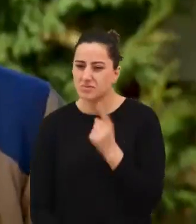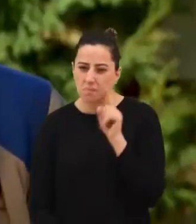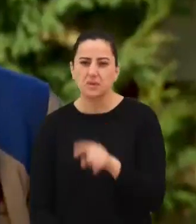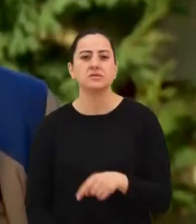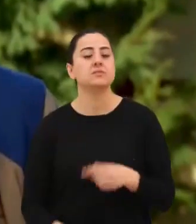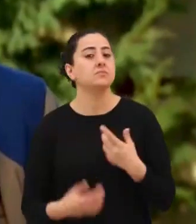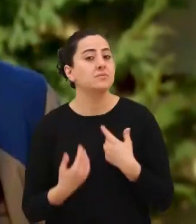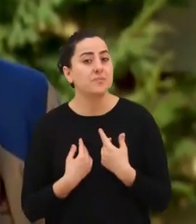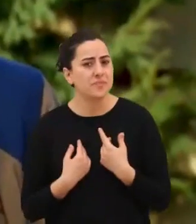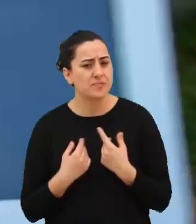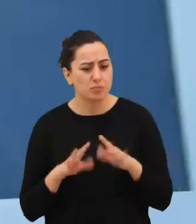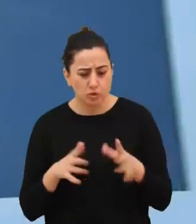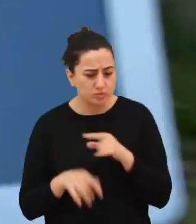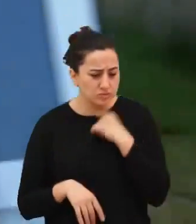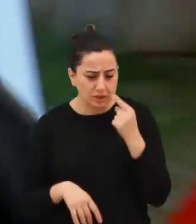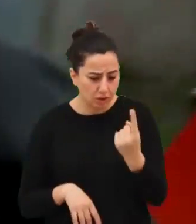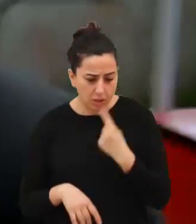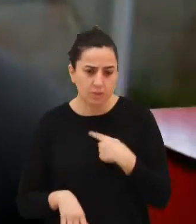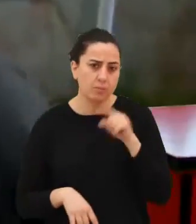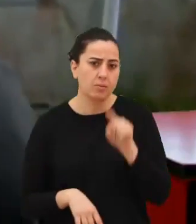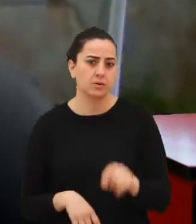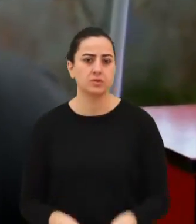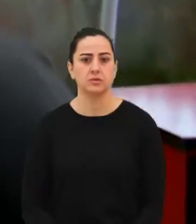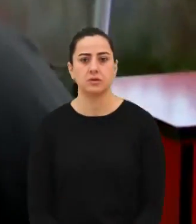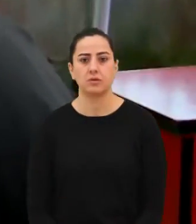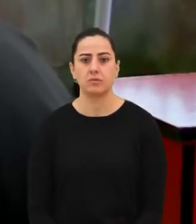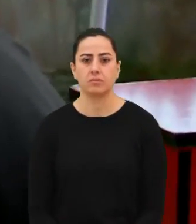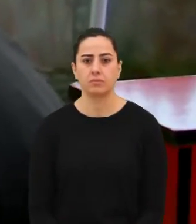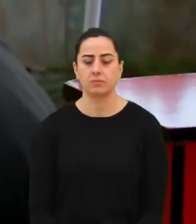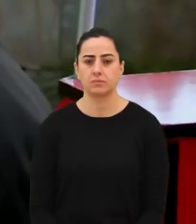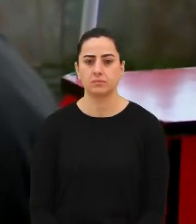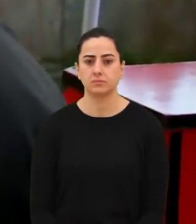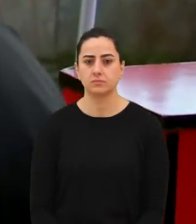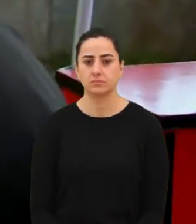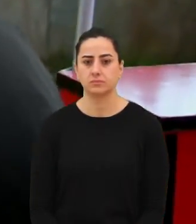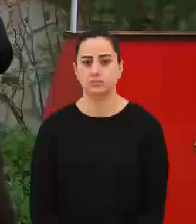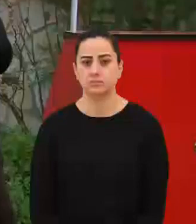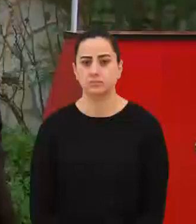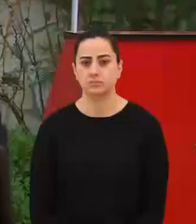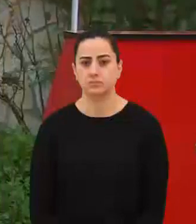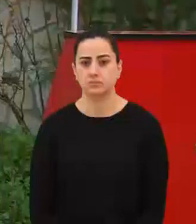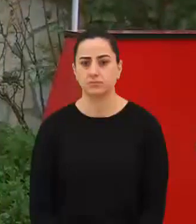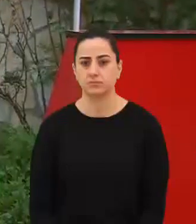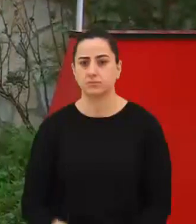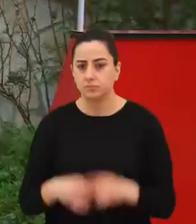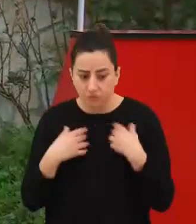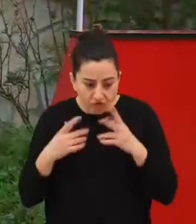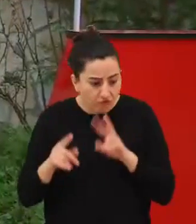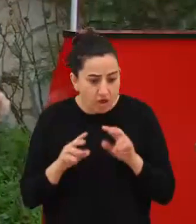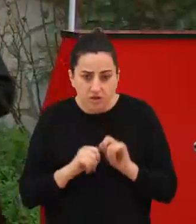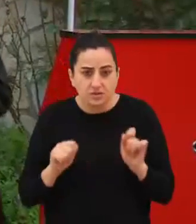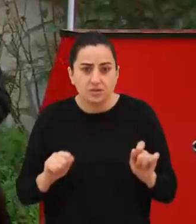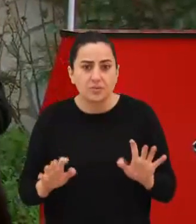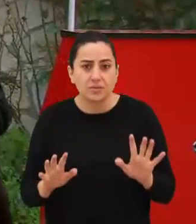Ben sen nereye diyorsan ben oraya bastım Şükrü. Ortaya mı, en üstte mi, alta mı bastın? Bana dediğin yere bastım Şükrü.